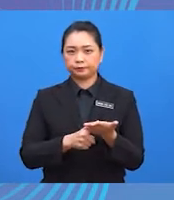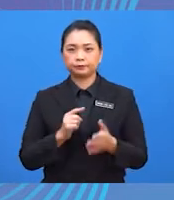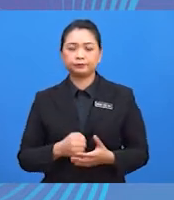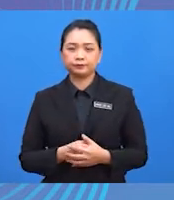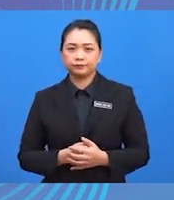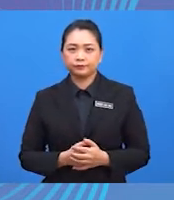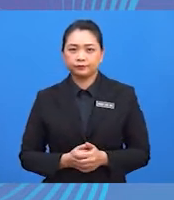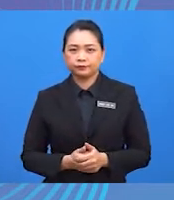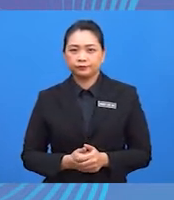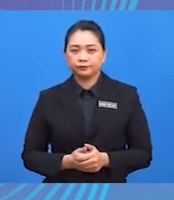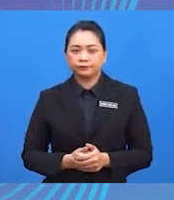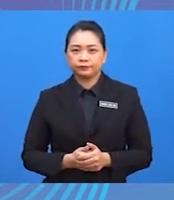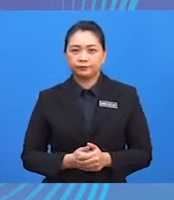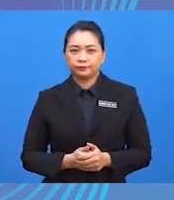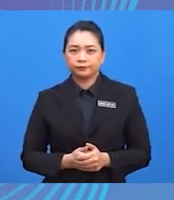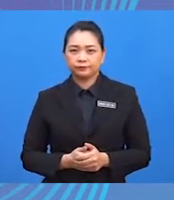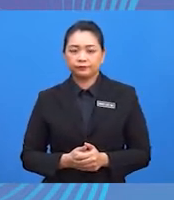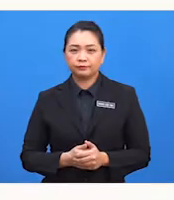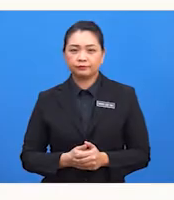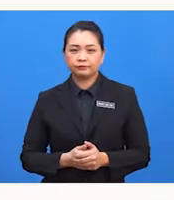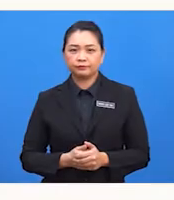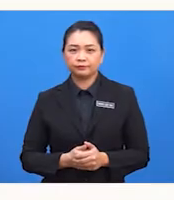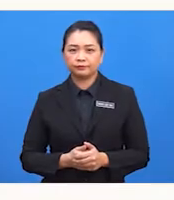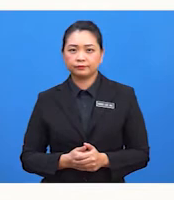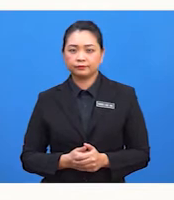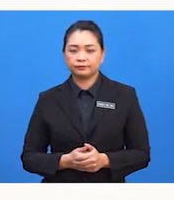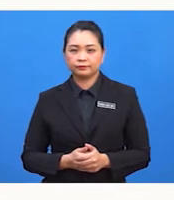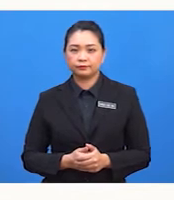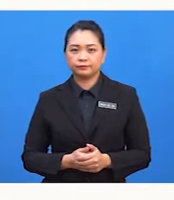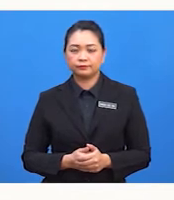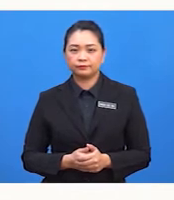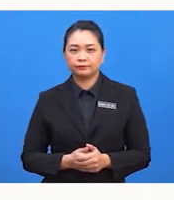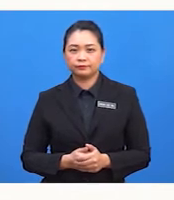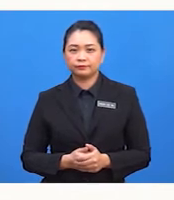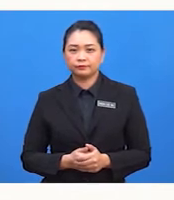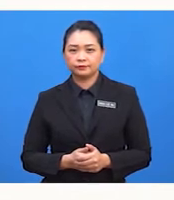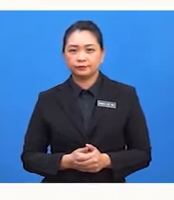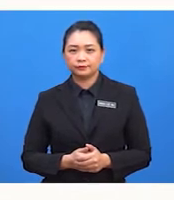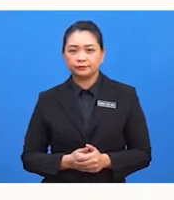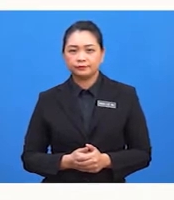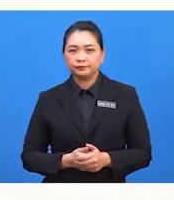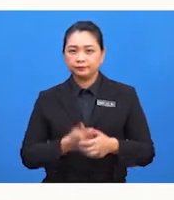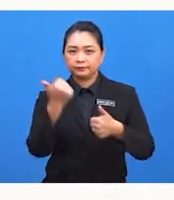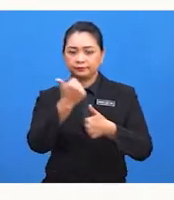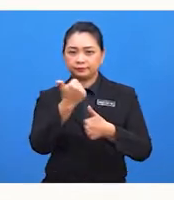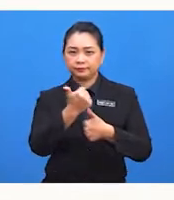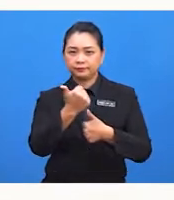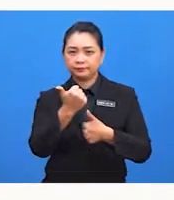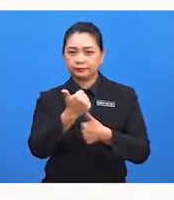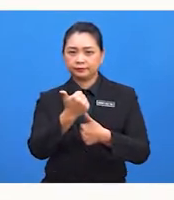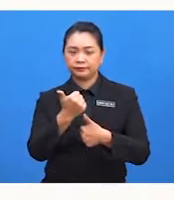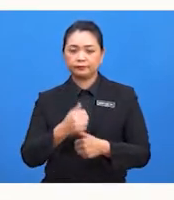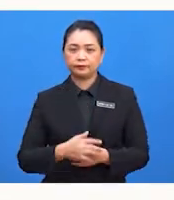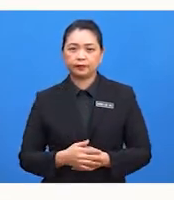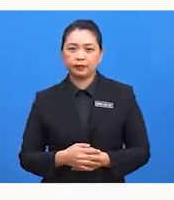Kita akan teruskan dengan soalan yang pertama. Nyatakan 3 jenis prinsip lukisan yang telah anda